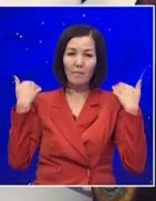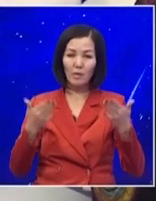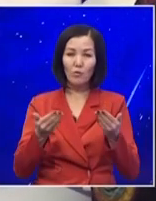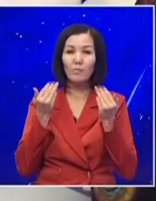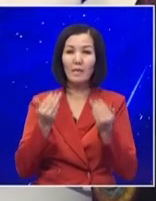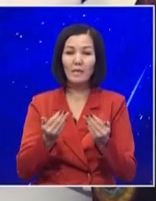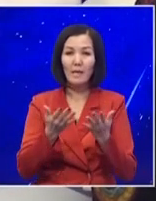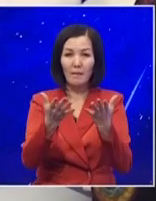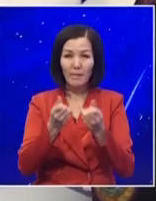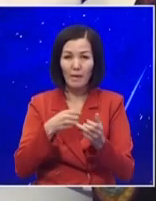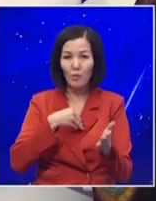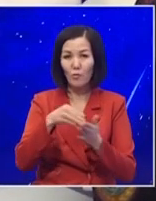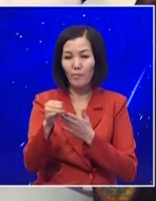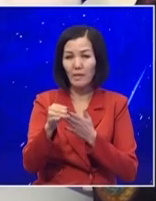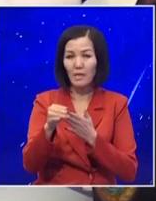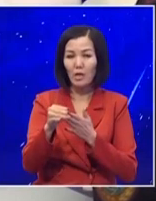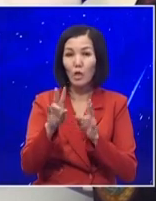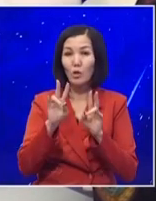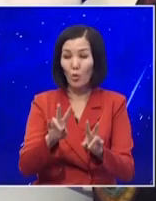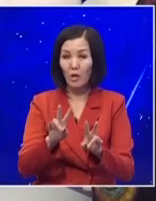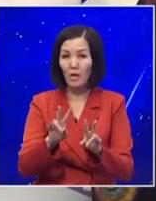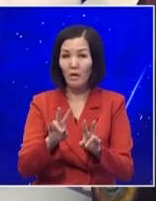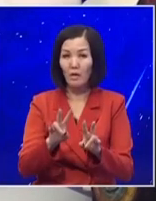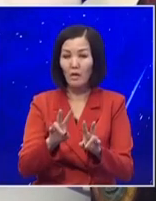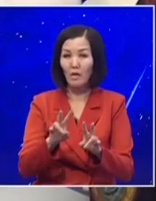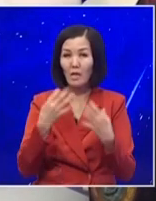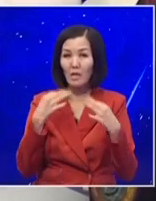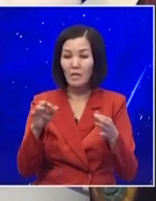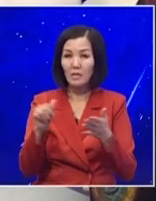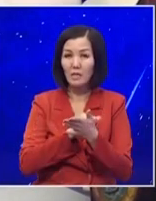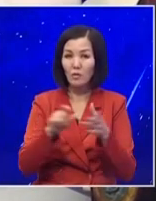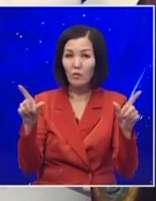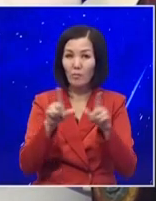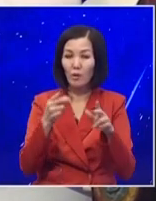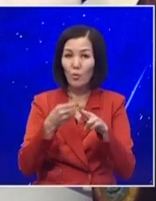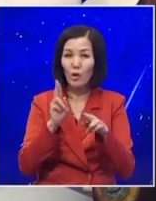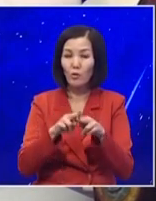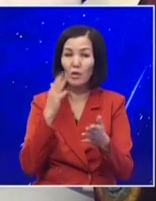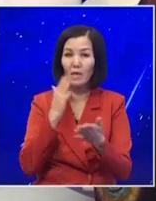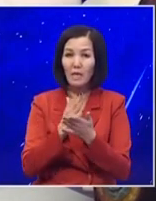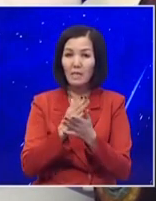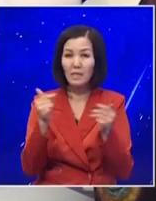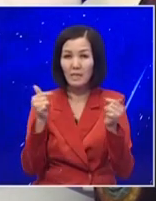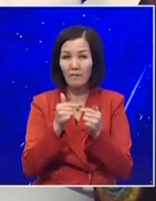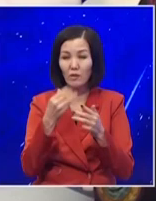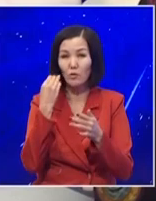Настоятельно приобретать эти пиротехнические изделия только в лицензионных магазинах, у которых есть сертификаты